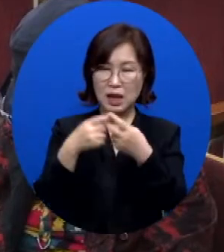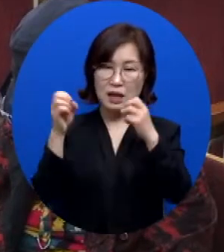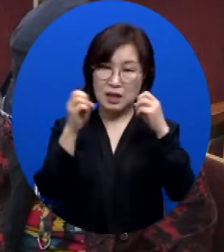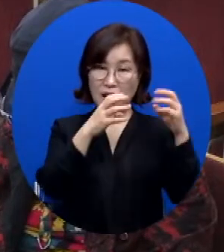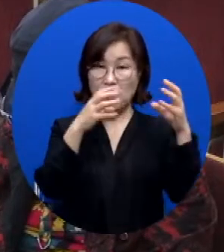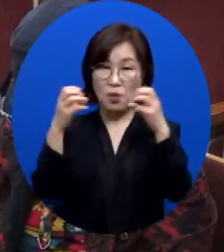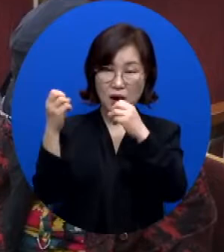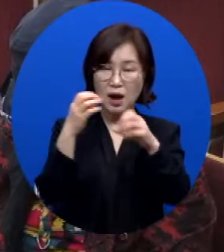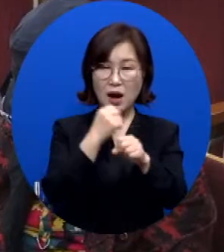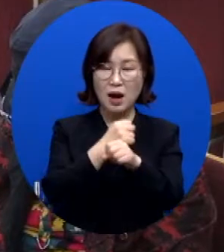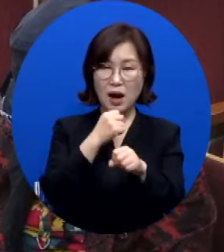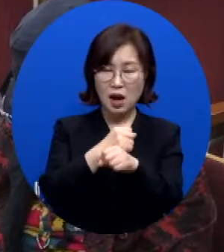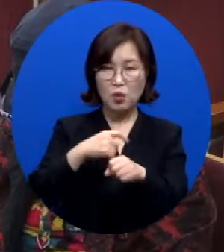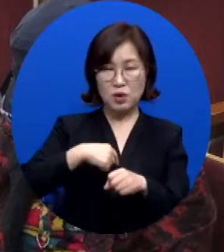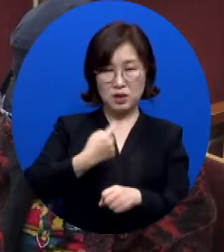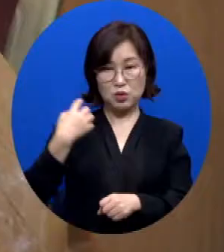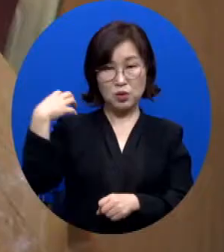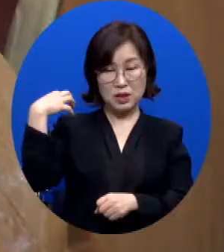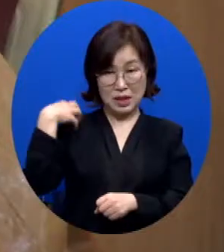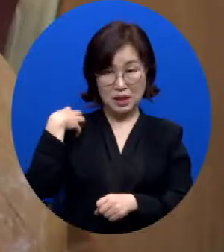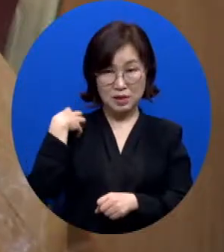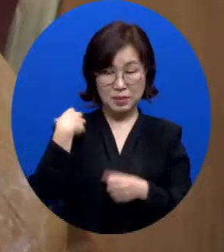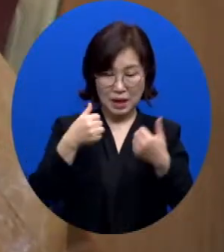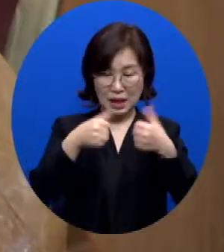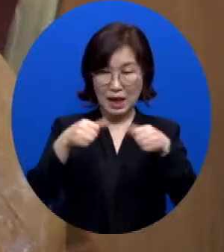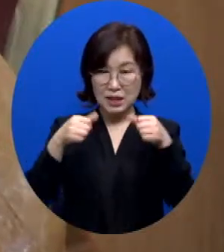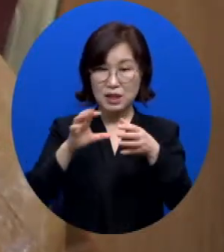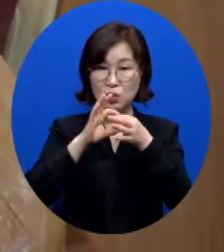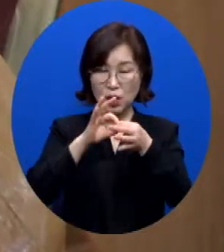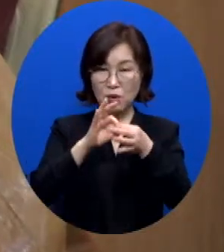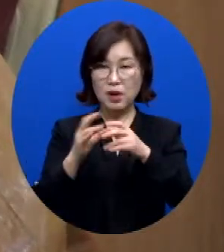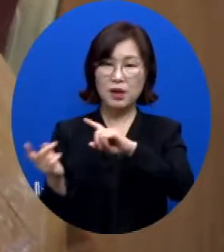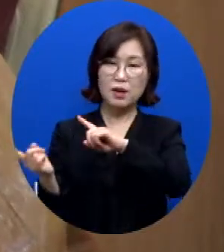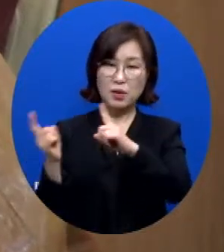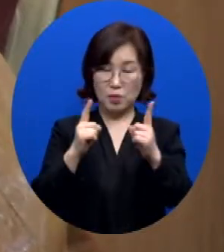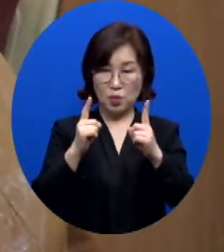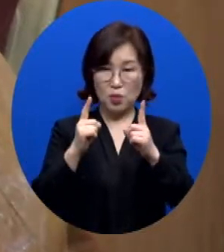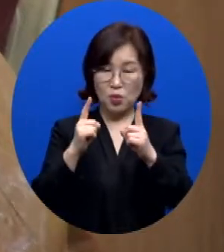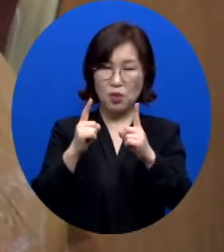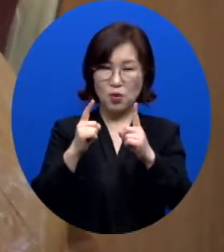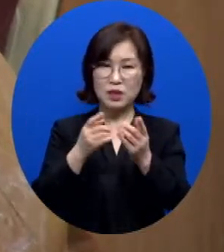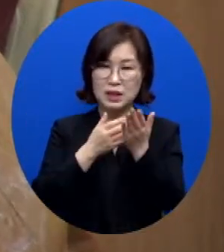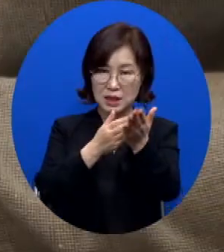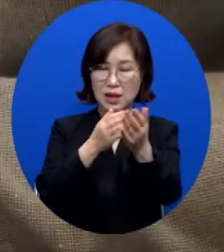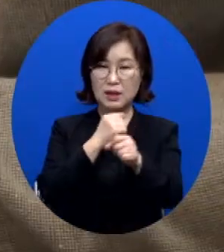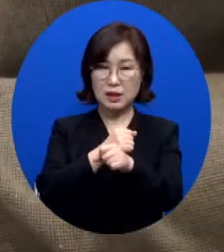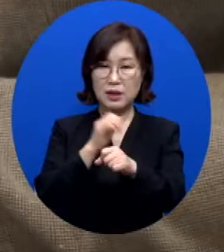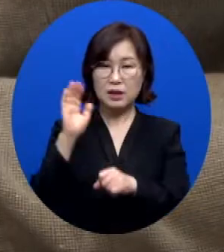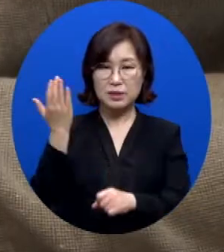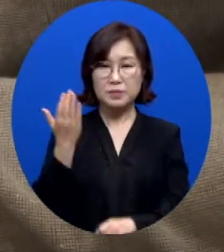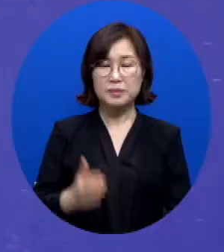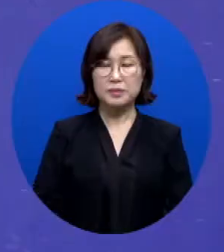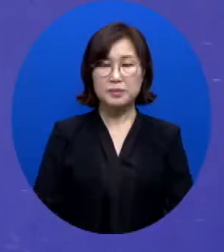대화하고 자발적 책임으로 깨진 관계를 개선하는 회복적 패러다임을 제안했습니다.